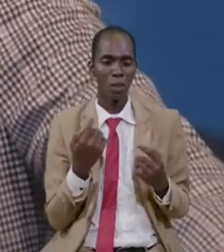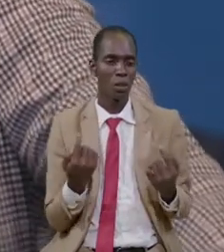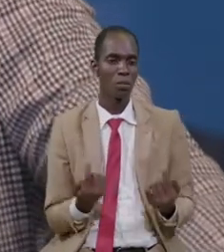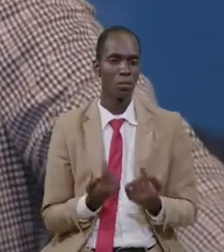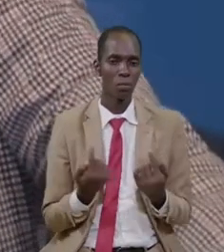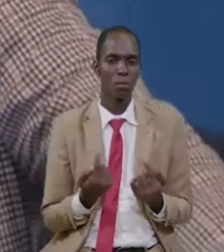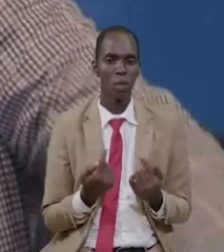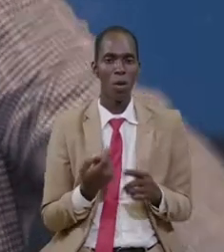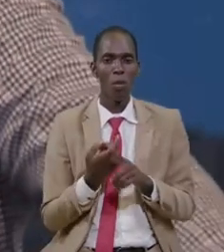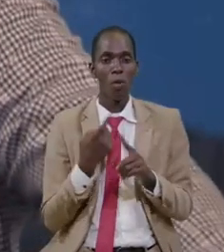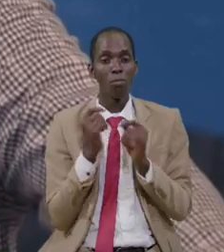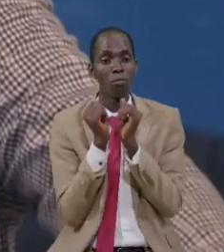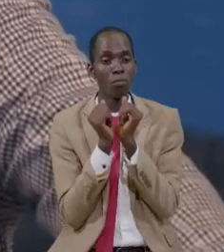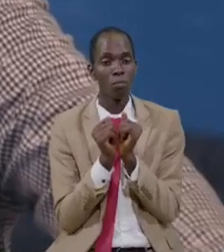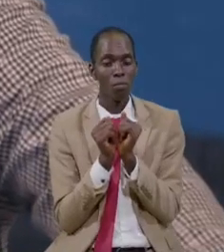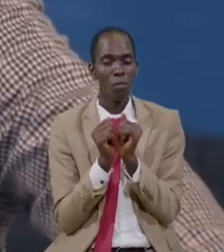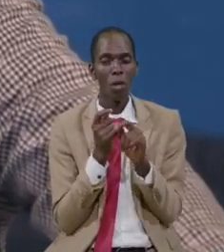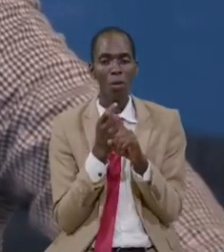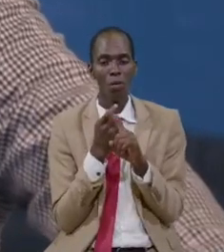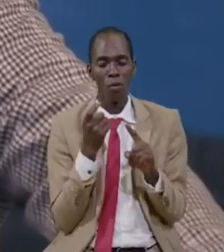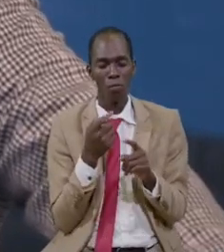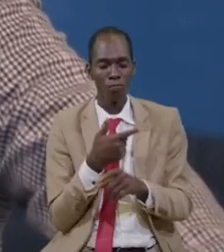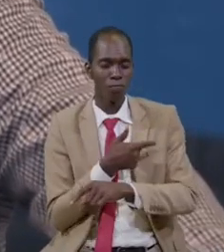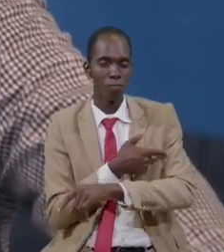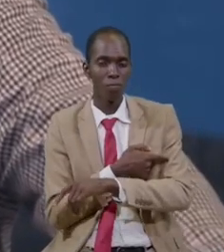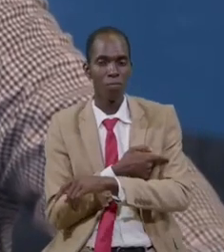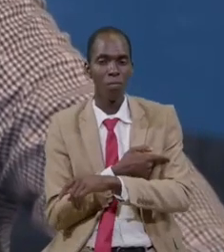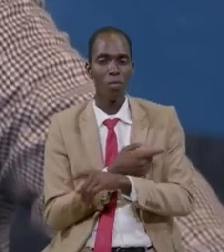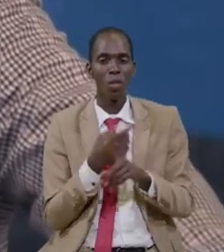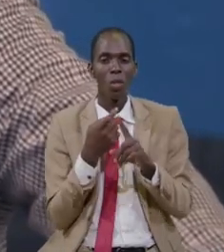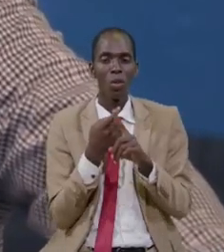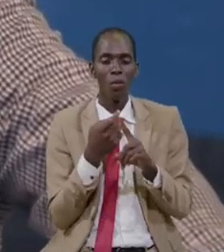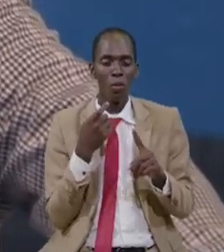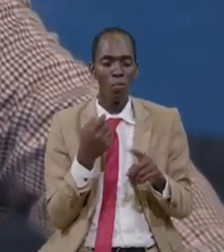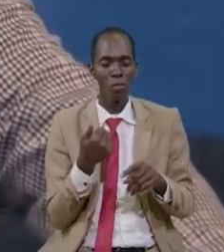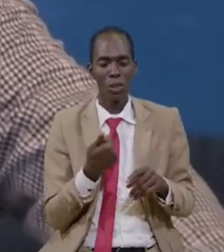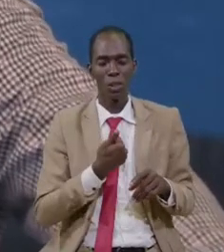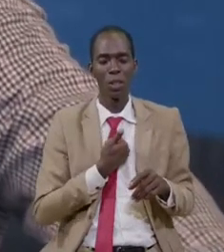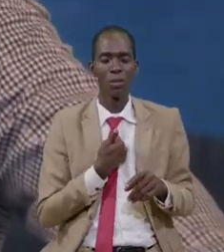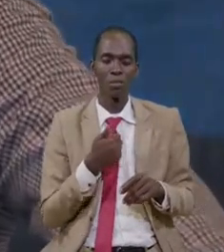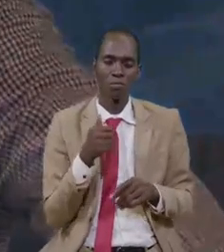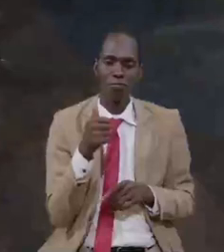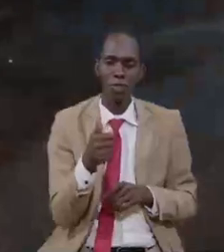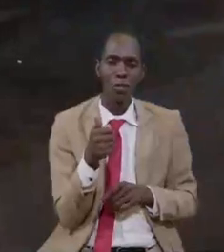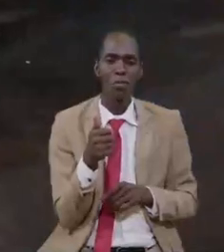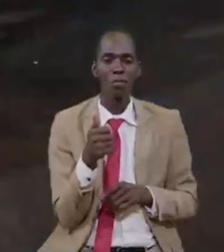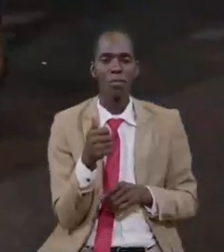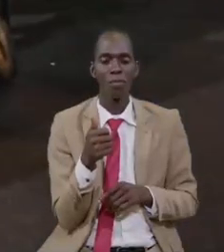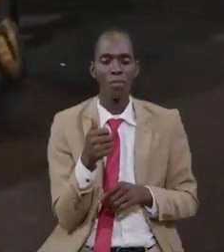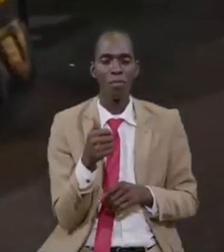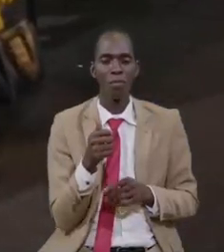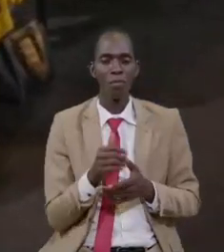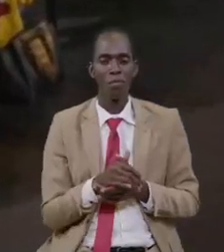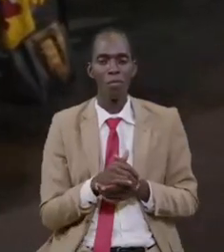l'esclavage, des substances, du moi, des